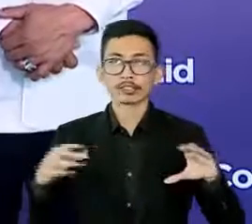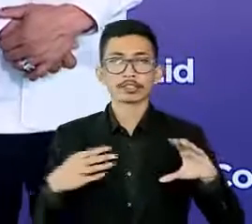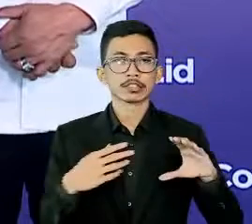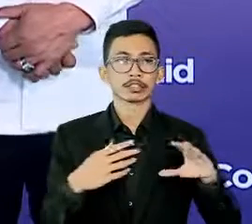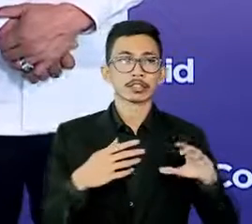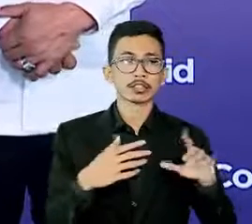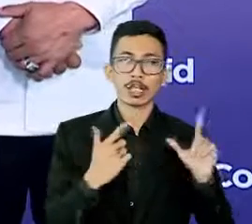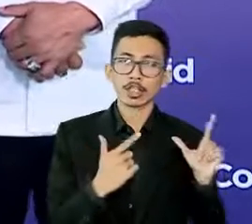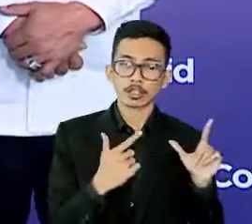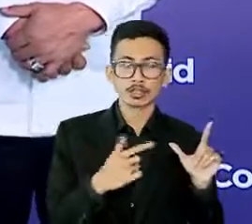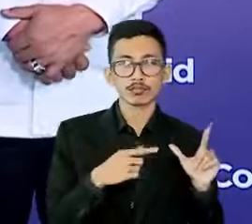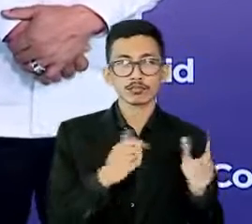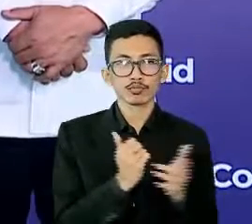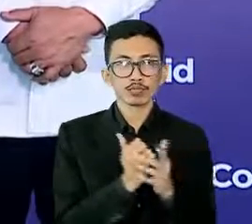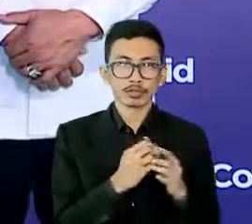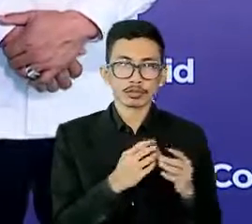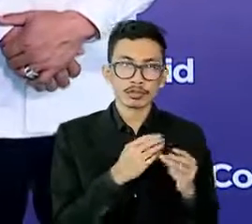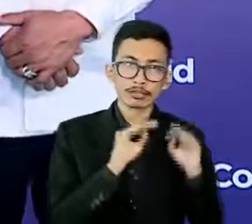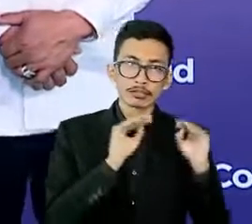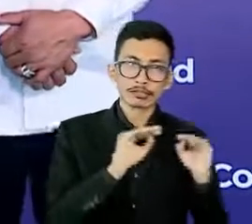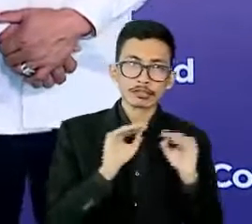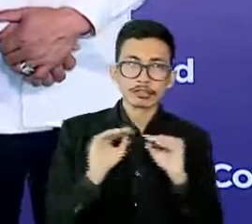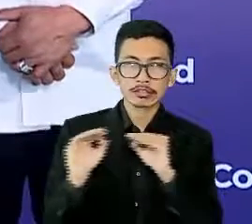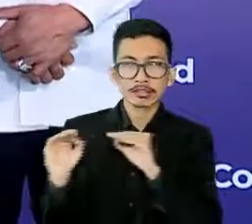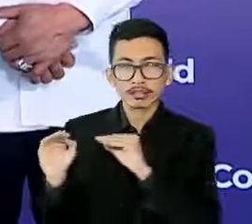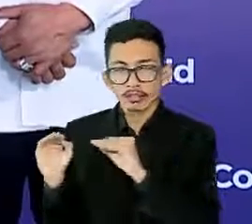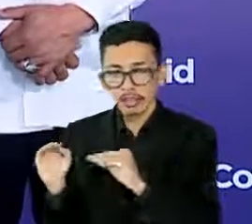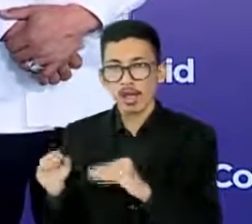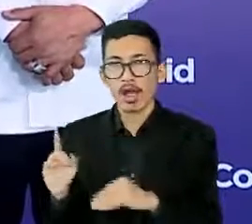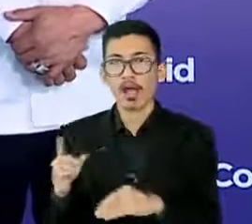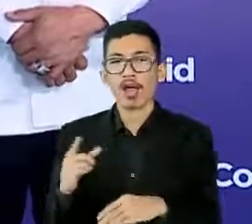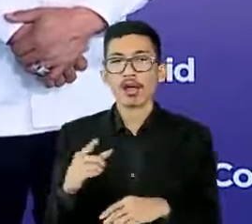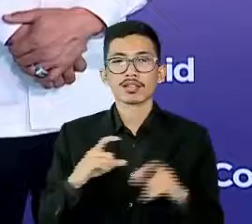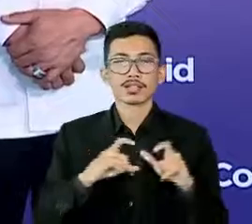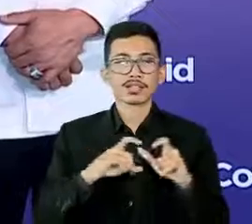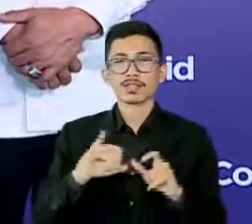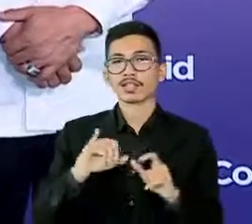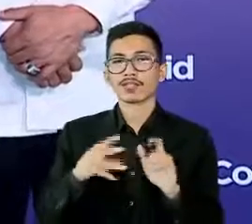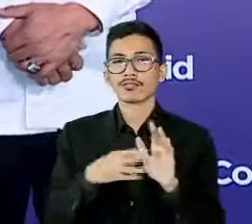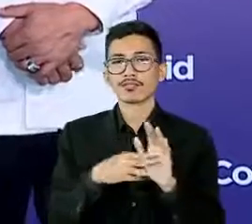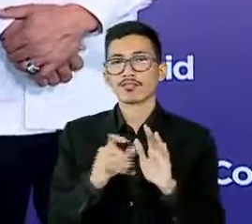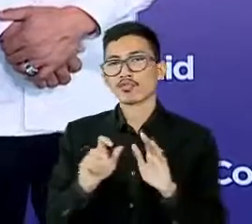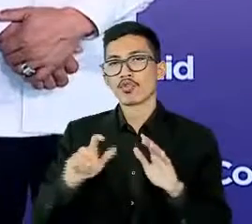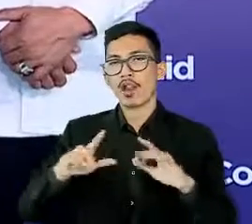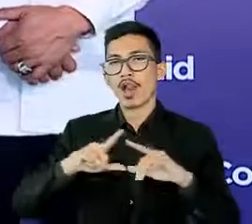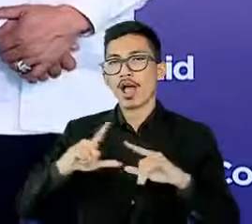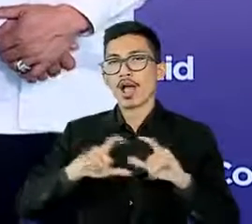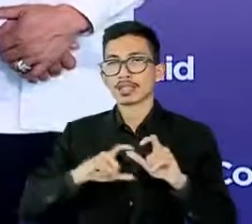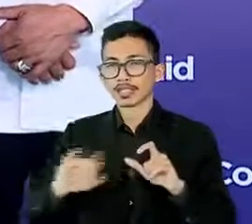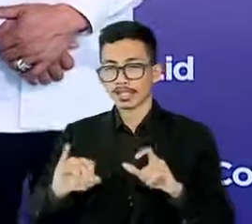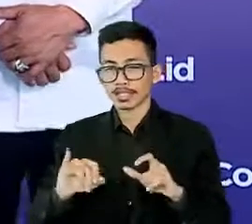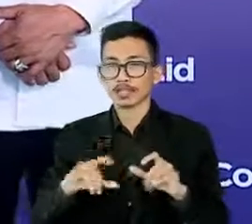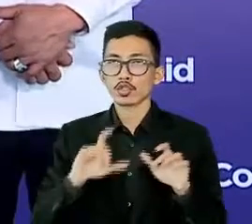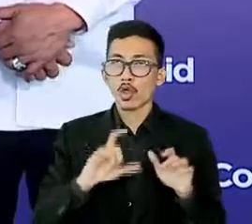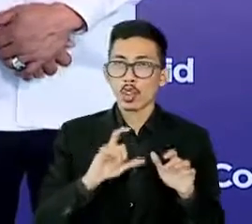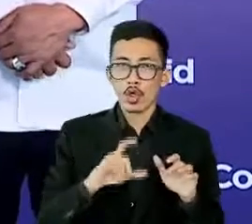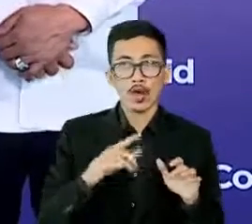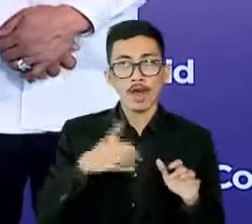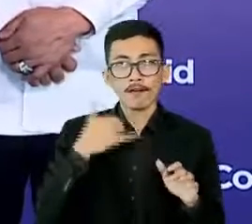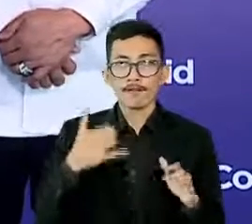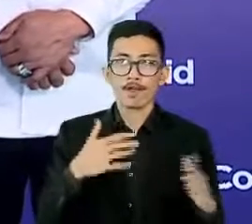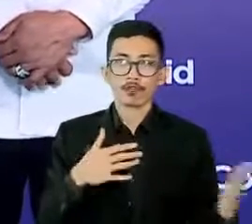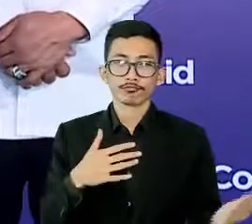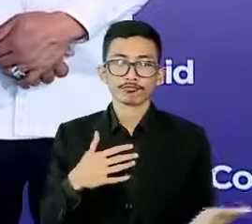kemudian TNI juga muslim memberikan simulasi Bagaimana menerima notifikasi dari